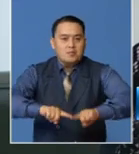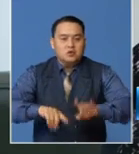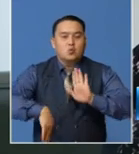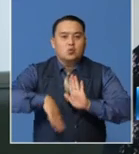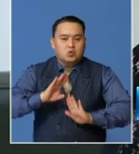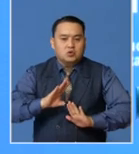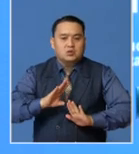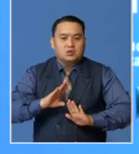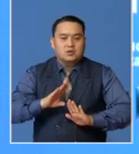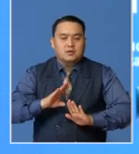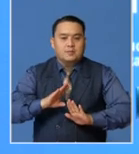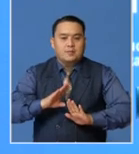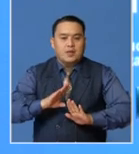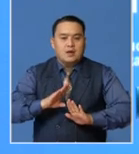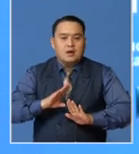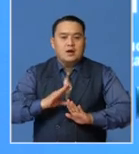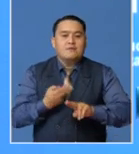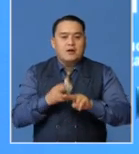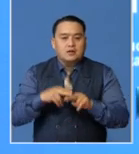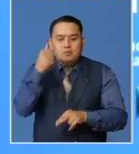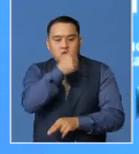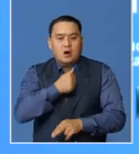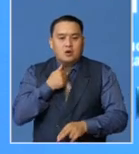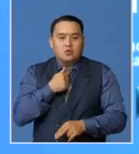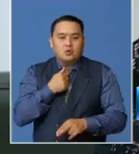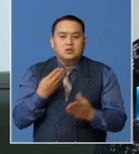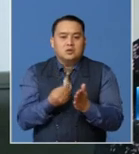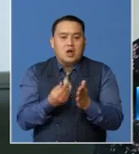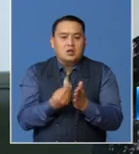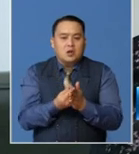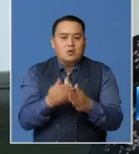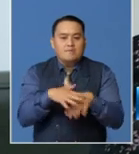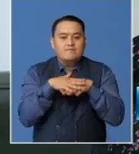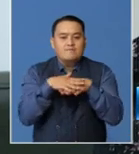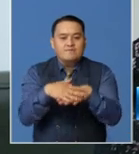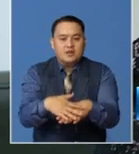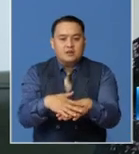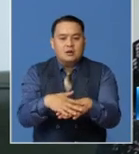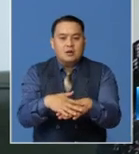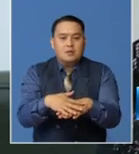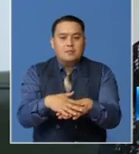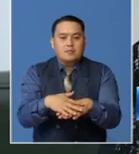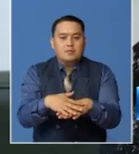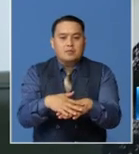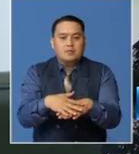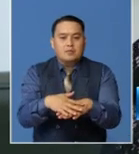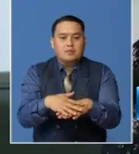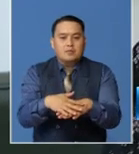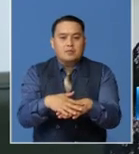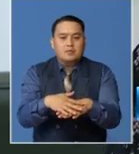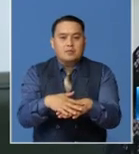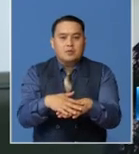инфраструктура здравоохранения вот в этом году и средств местного бюджета нам самую последнюю модель